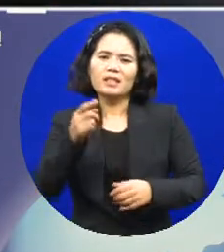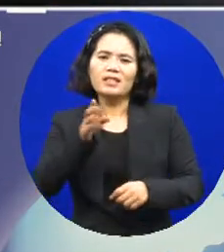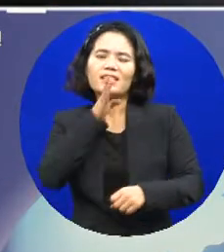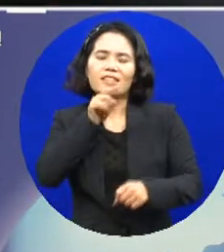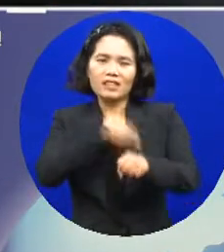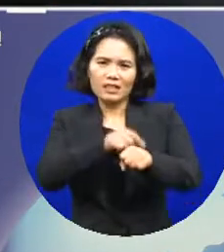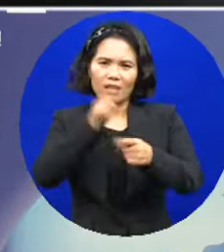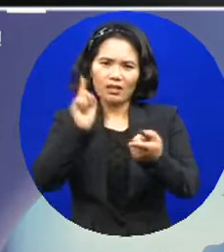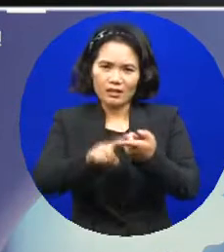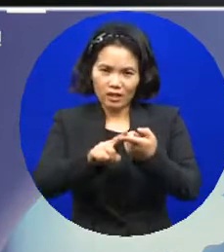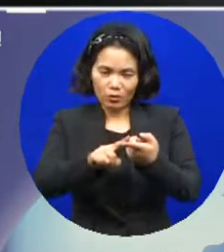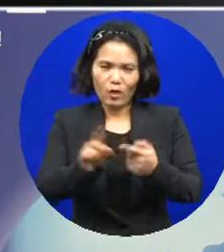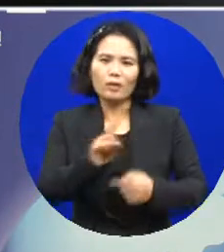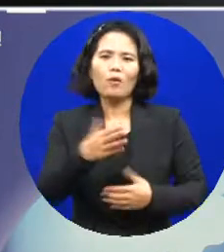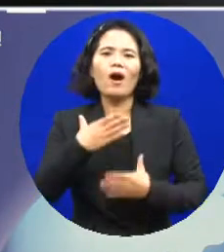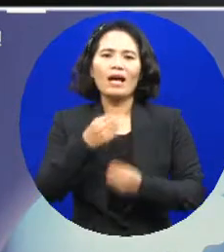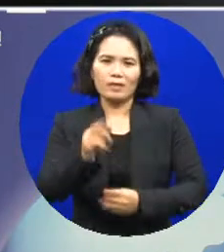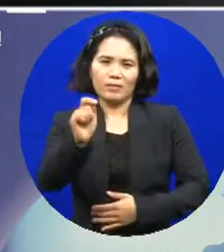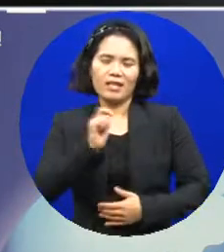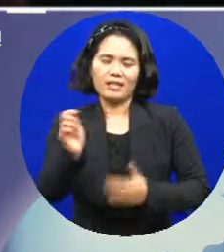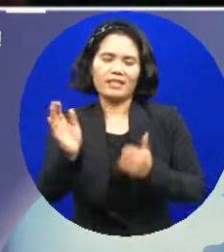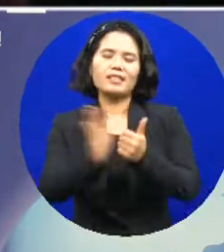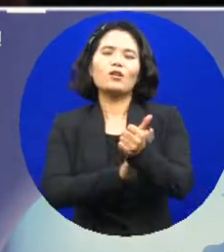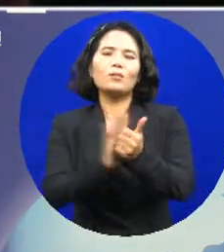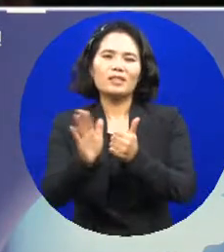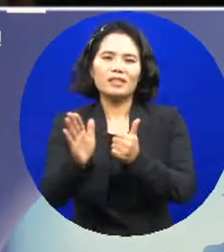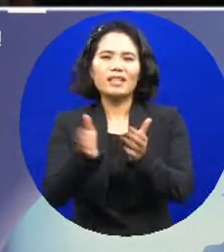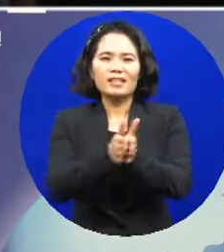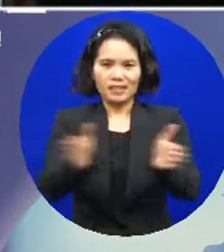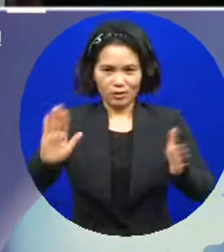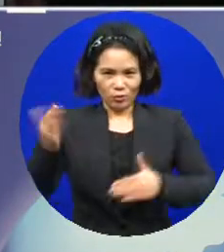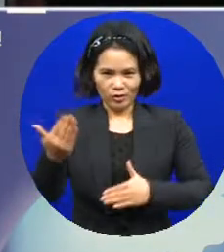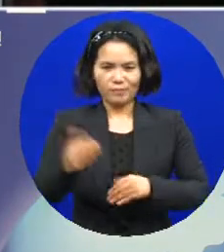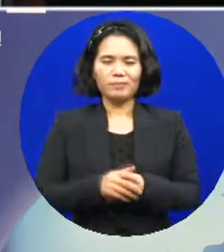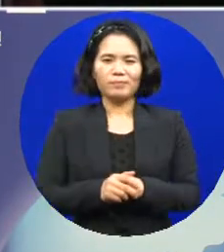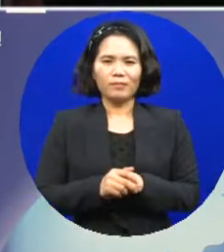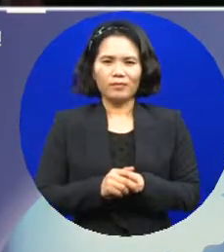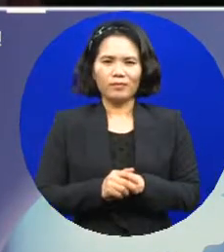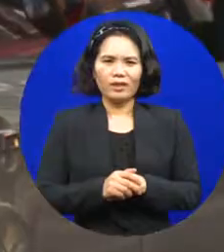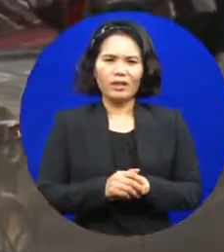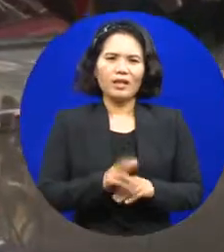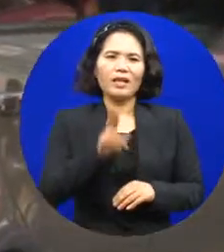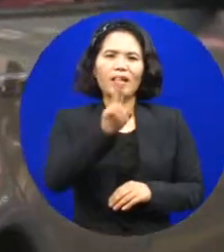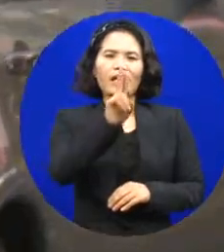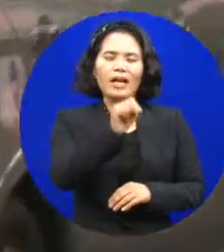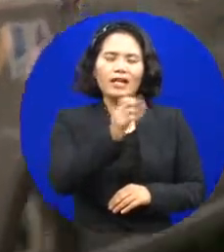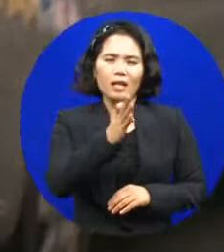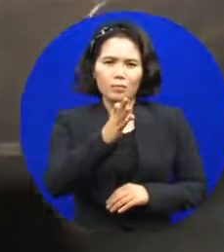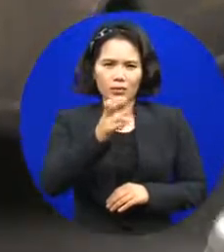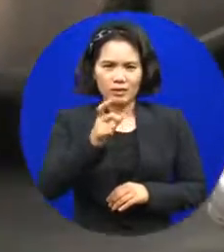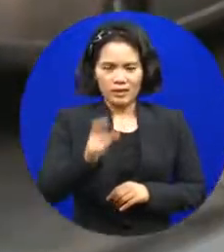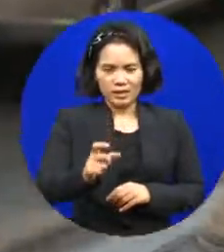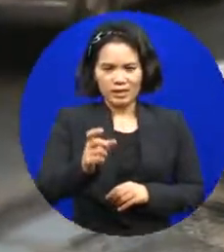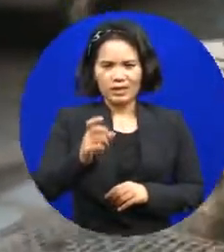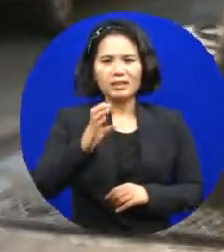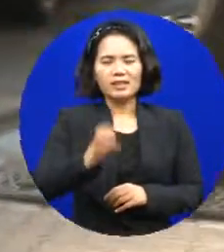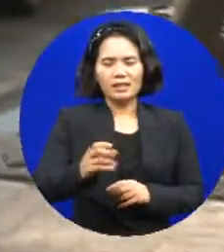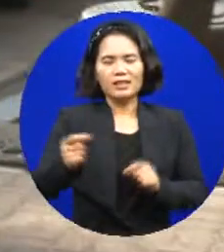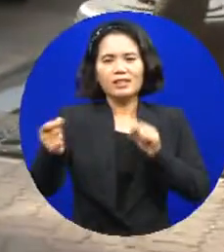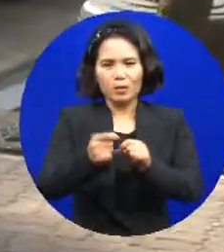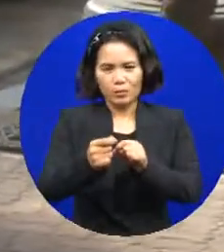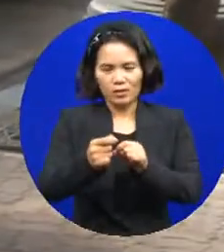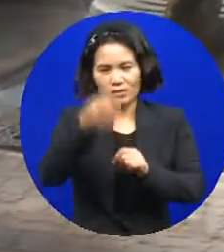정보까지 실시간으로 알려주는 안심택시 서비스가 시행을 시작했기 때문입니다. NFC